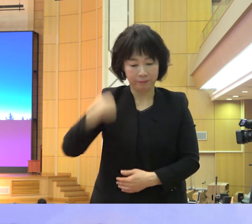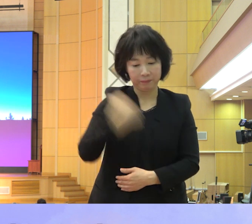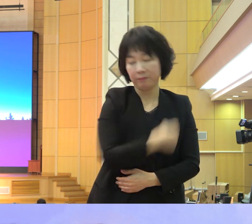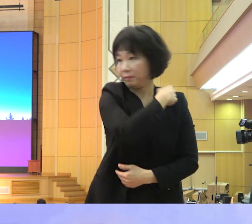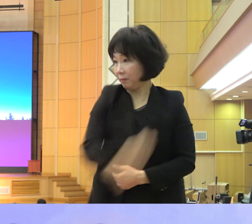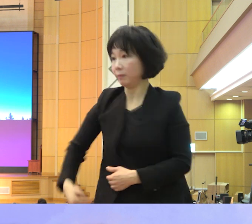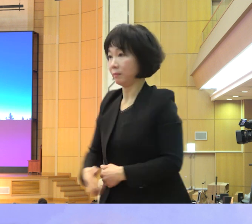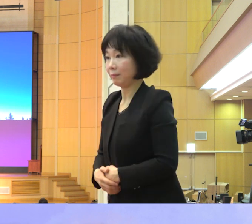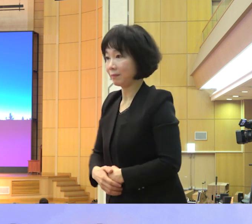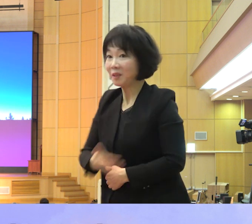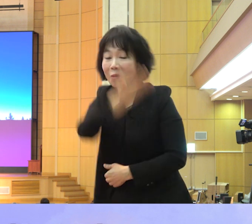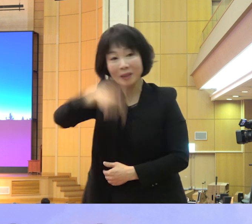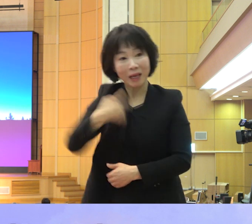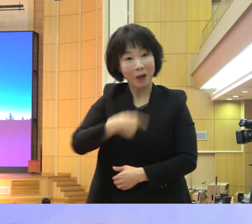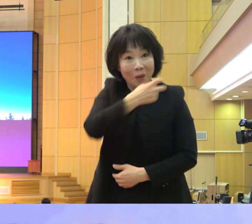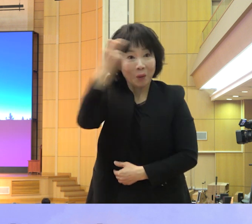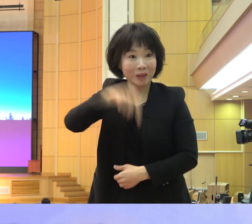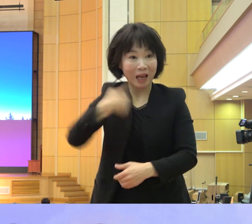여러분 뭐